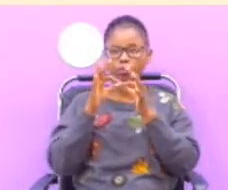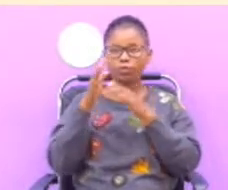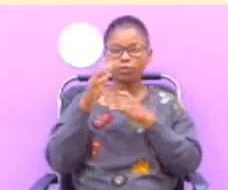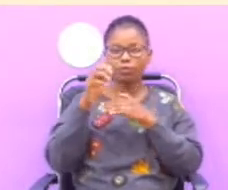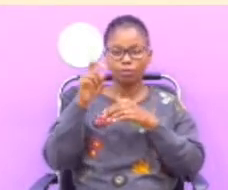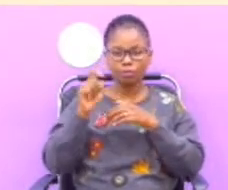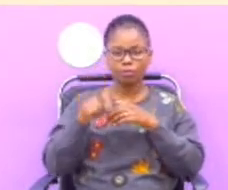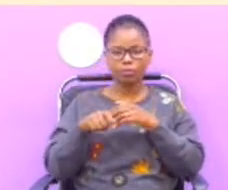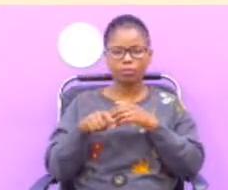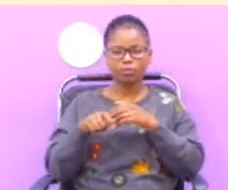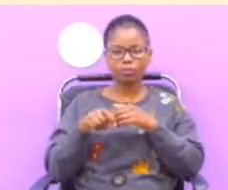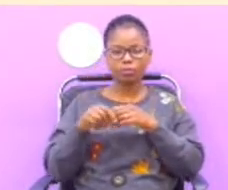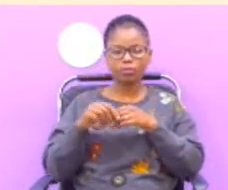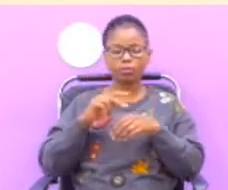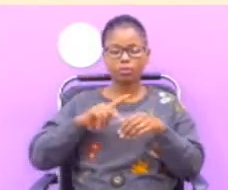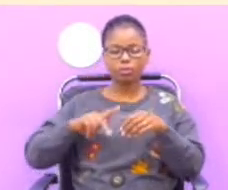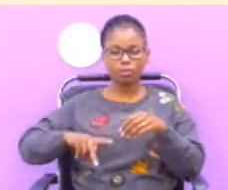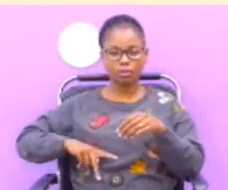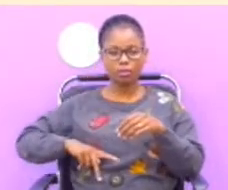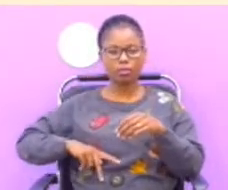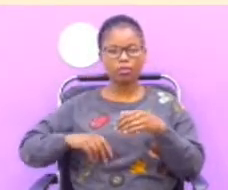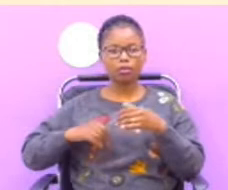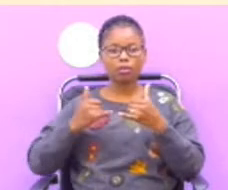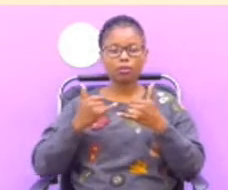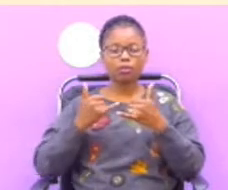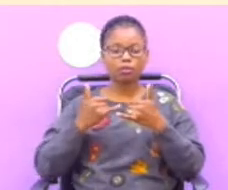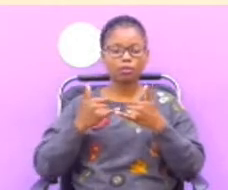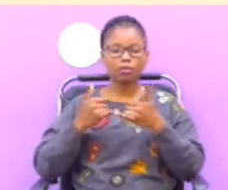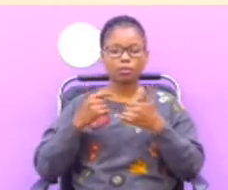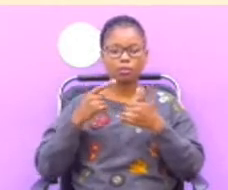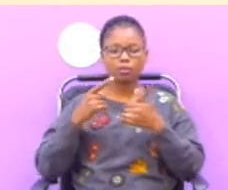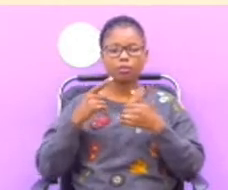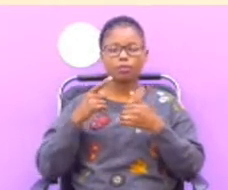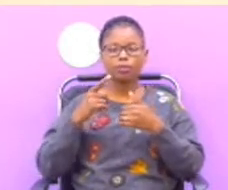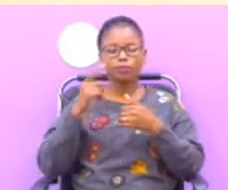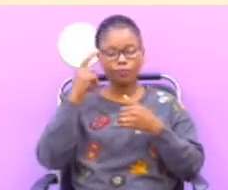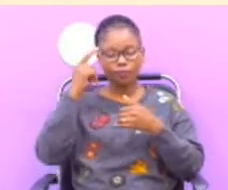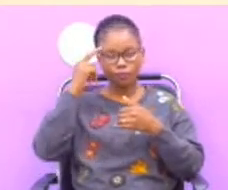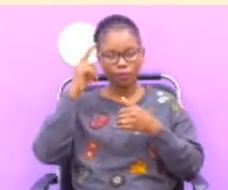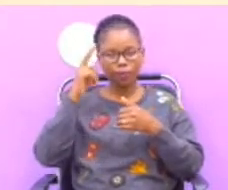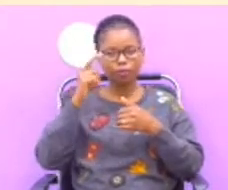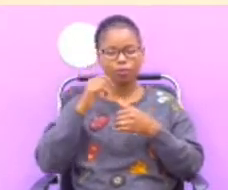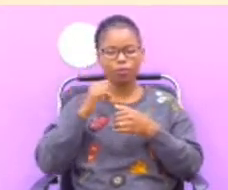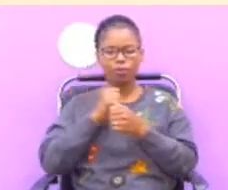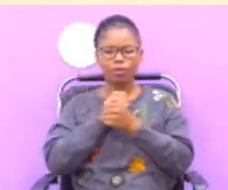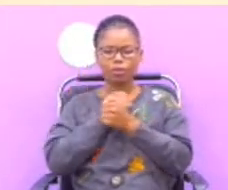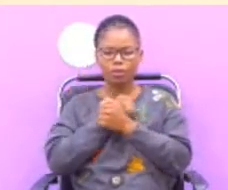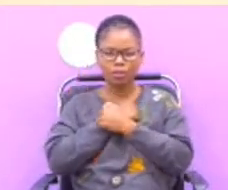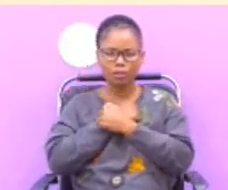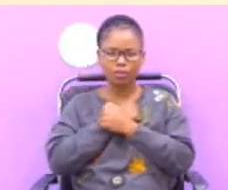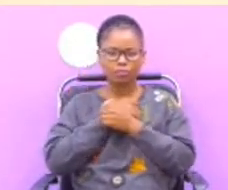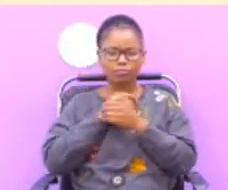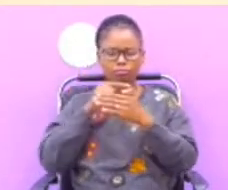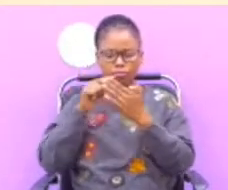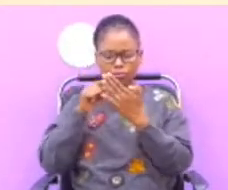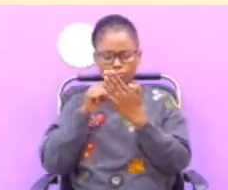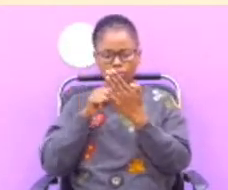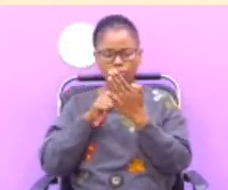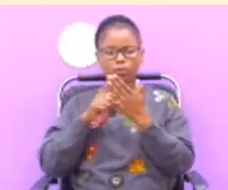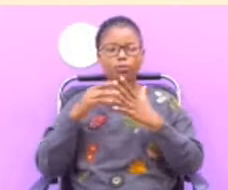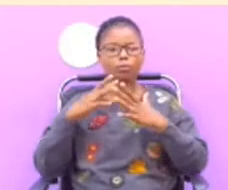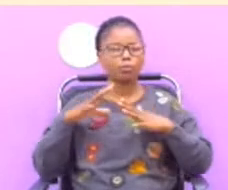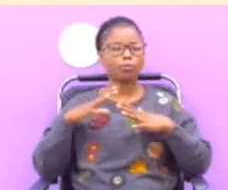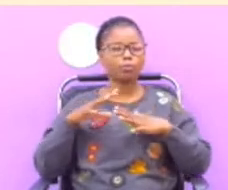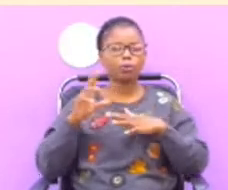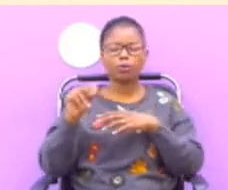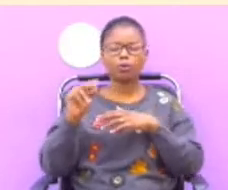Todo uthamaki uria wikuo roho mutheru wa ngai uria wikuo ni wakwiyendithiriria kuri andu ni ndingi mwiringiriria ndigeyendithiriria kuri